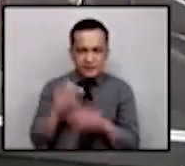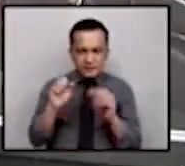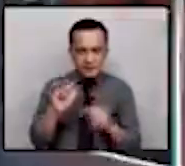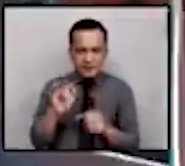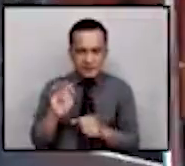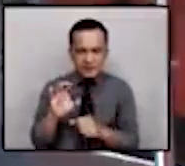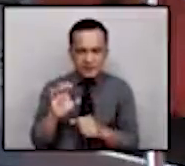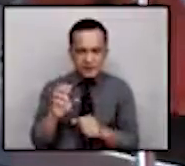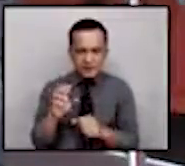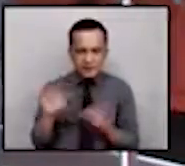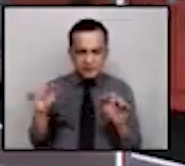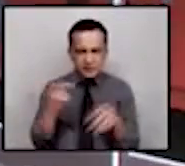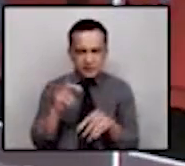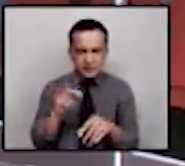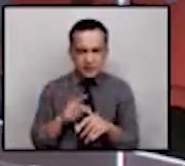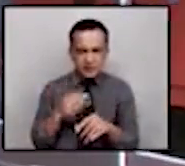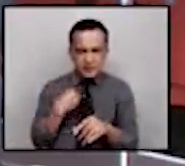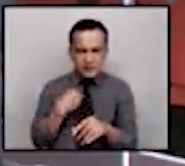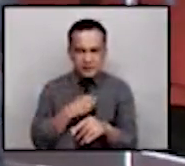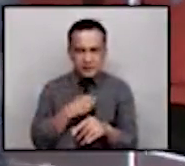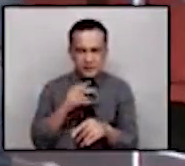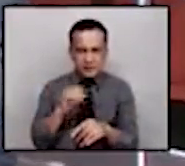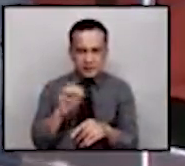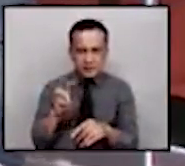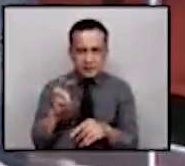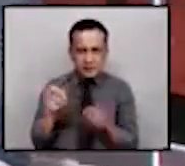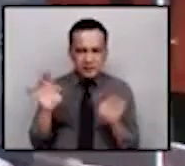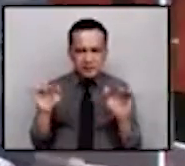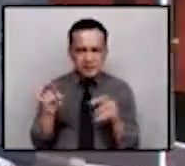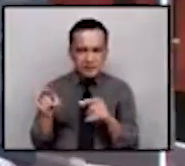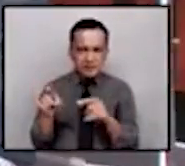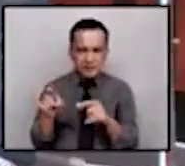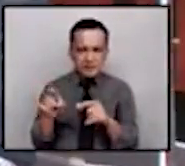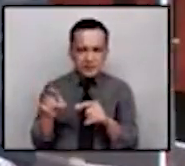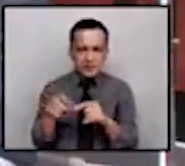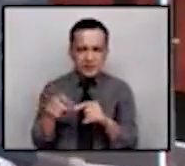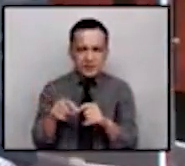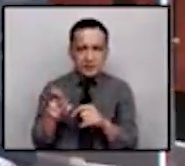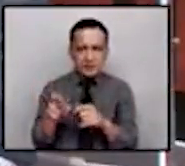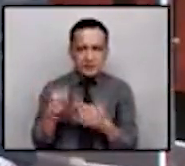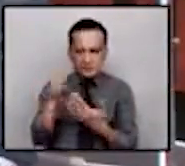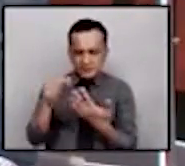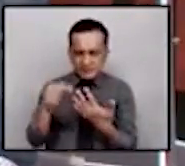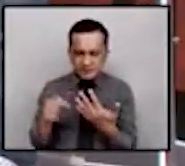Philippines at member at Macau Flyers na sina... Ayan,